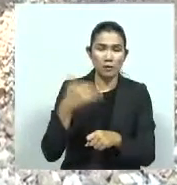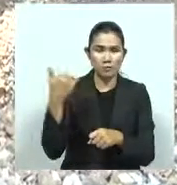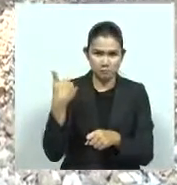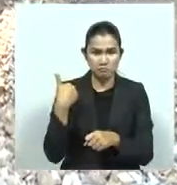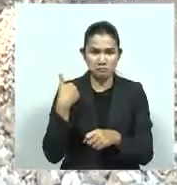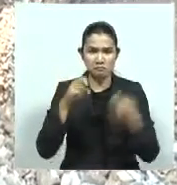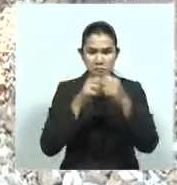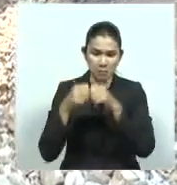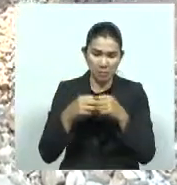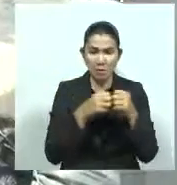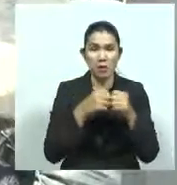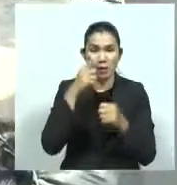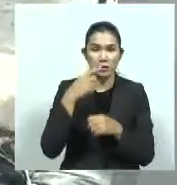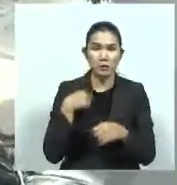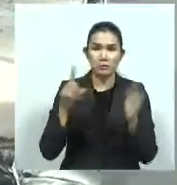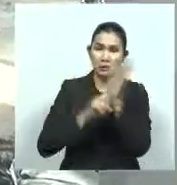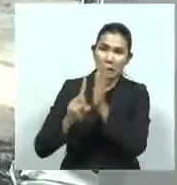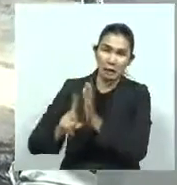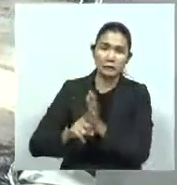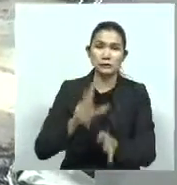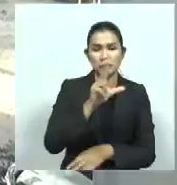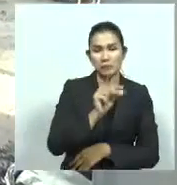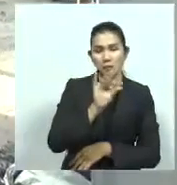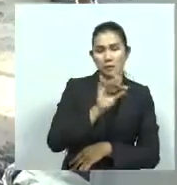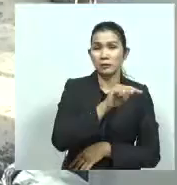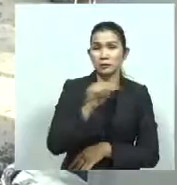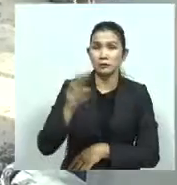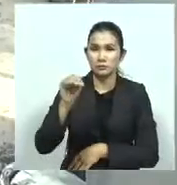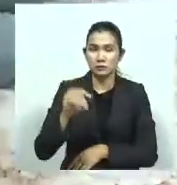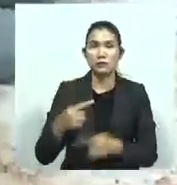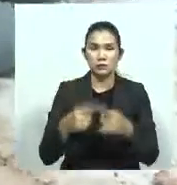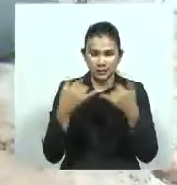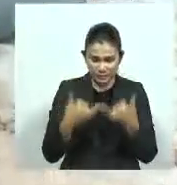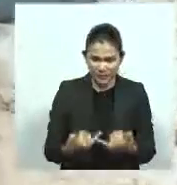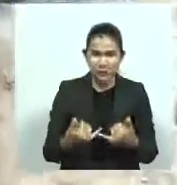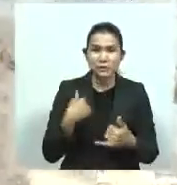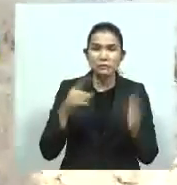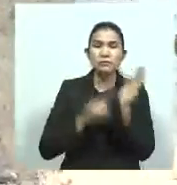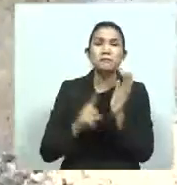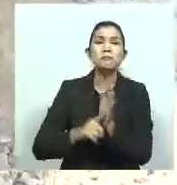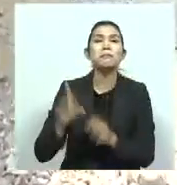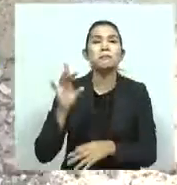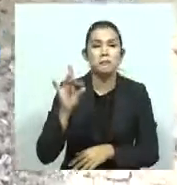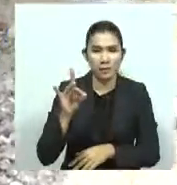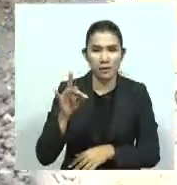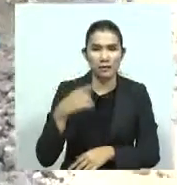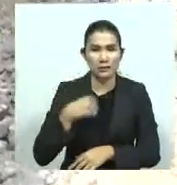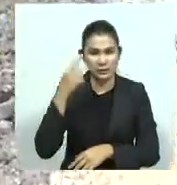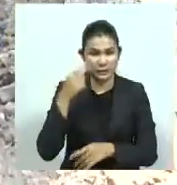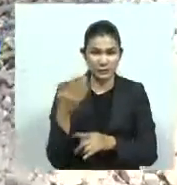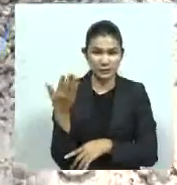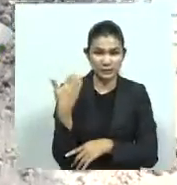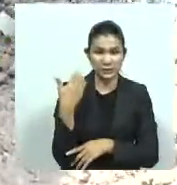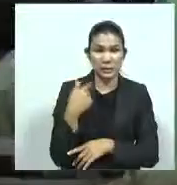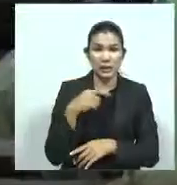ถึง 38-40 ครั้งด้วยกันส่วนปีนี้มีเหตุลดลงเหลือประมาณ8ครั้งซึ่งเหตุการณ์ระเบิดครั้งล่าสุ